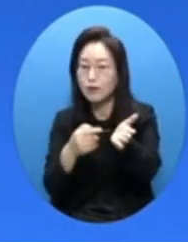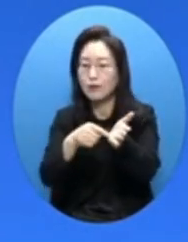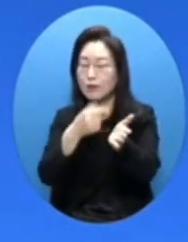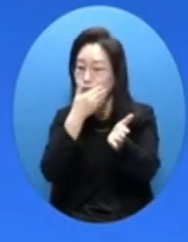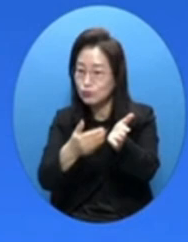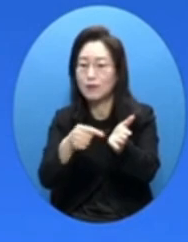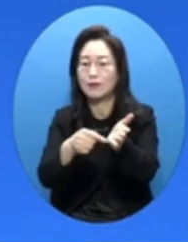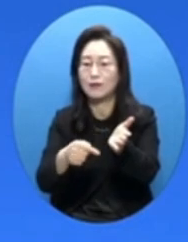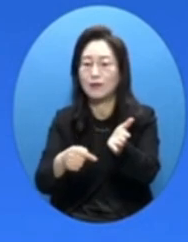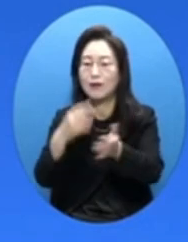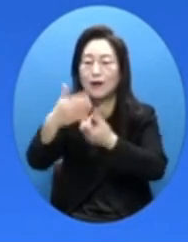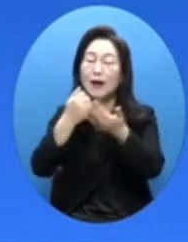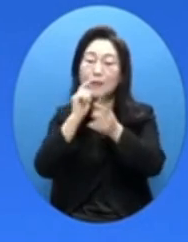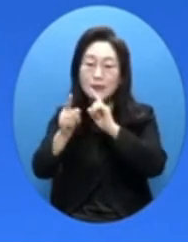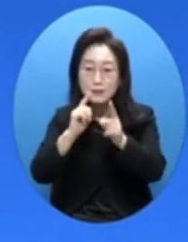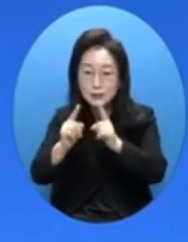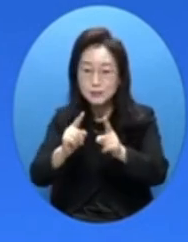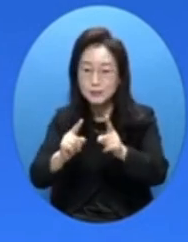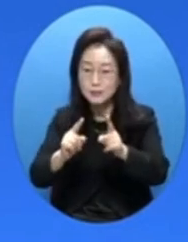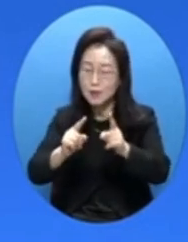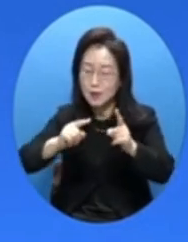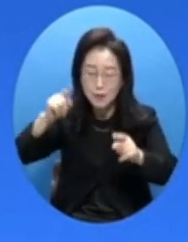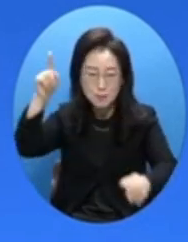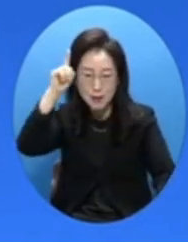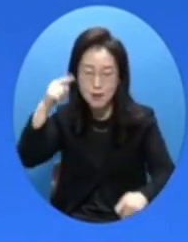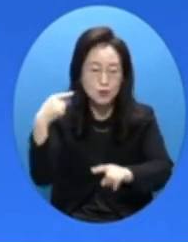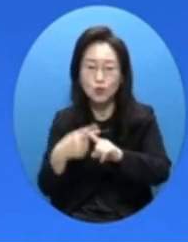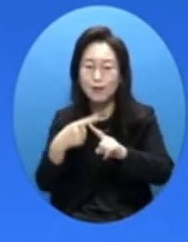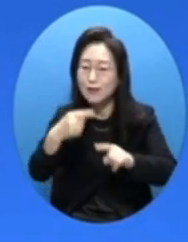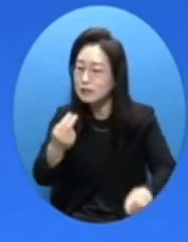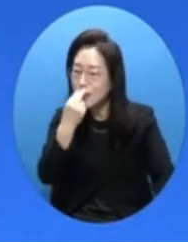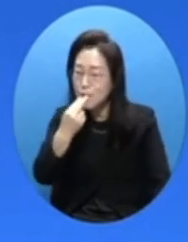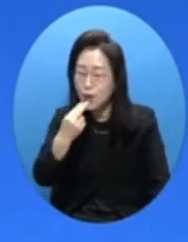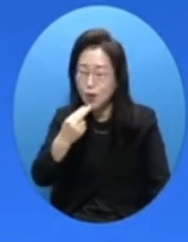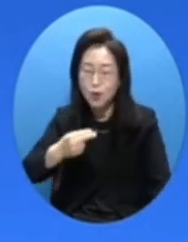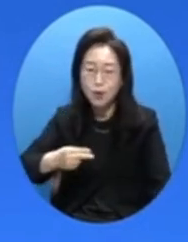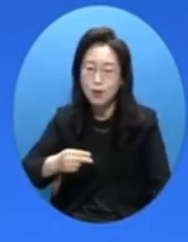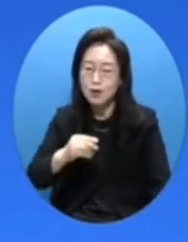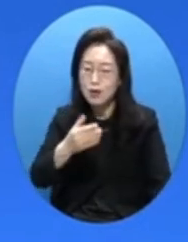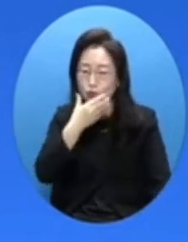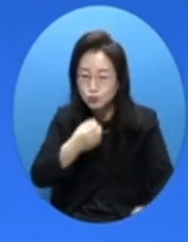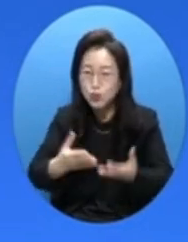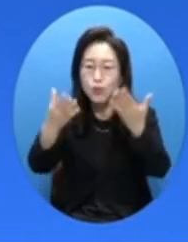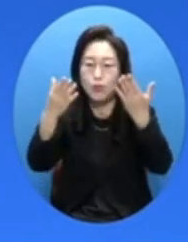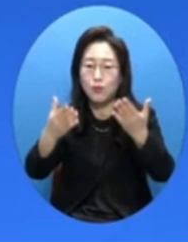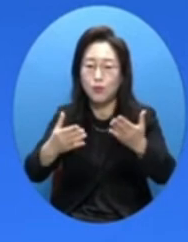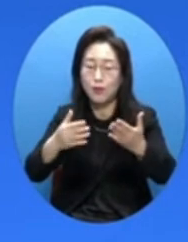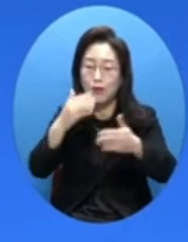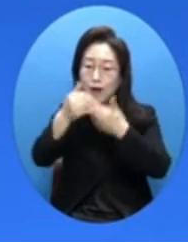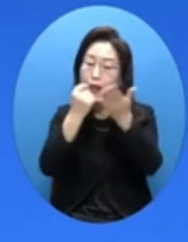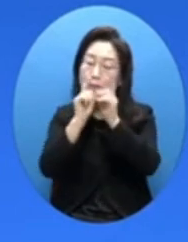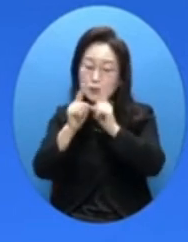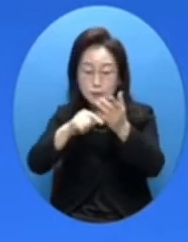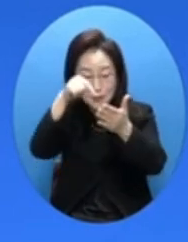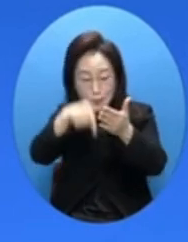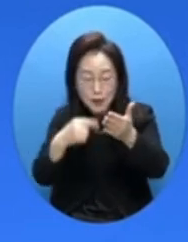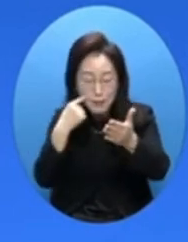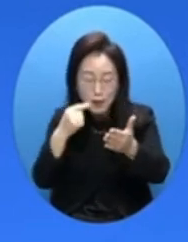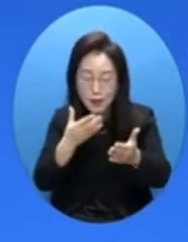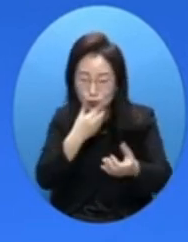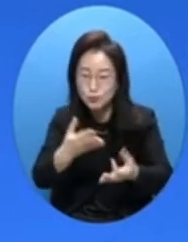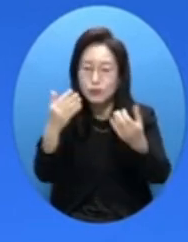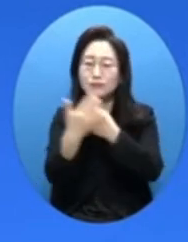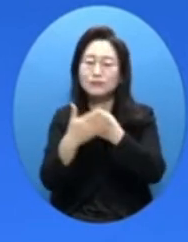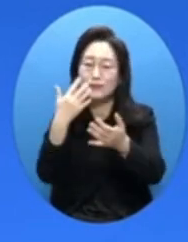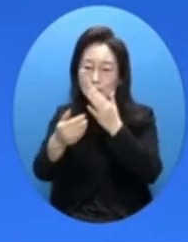것이 없습니다. 말씀이 우리의 전부입니다. 우리의 생명입니다. 우리의 축복입니다. 말씀 안에서 온 축복과 은혜와 기적을